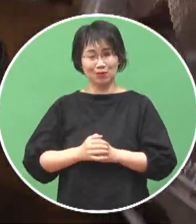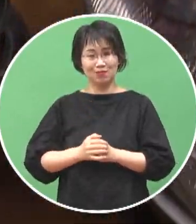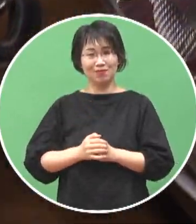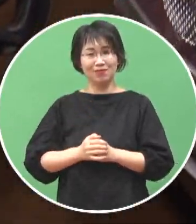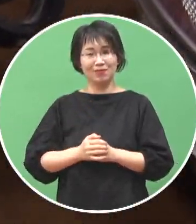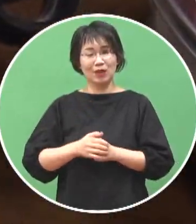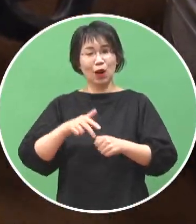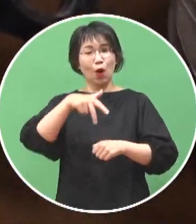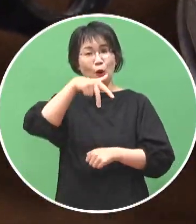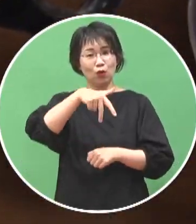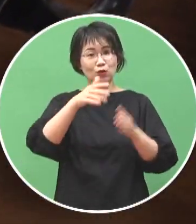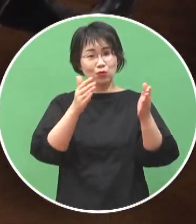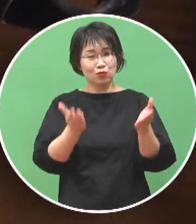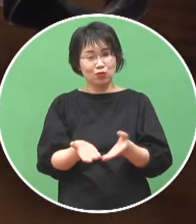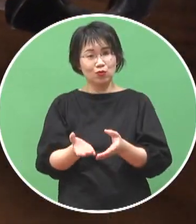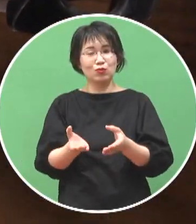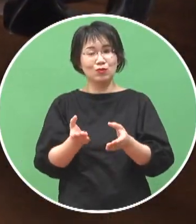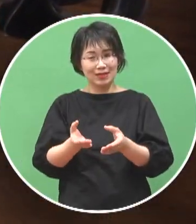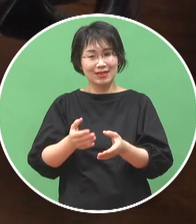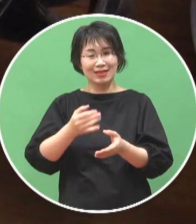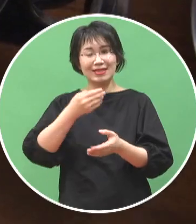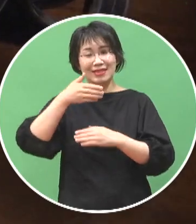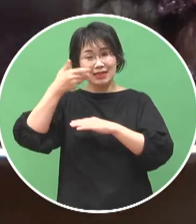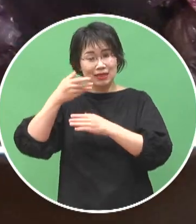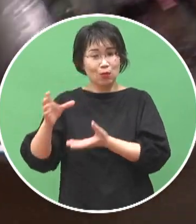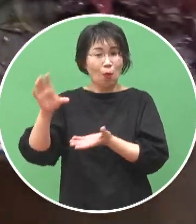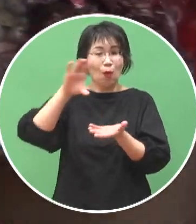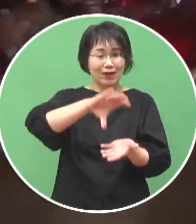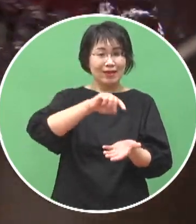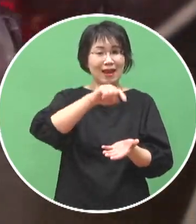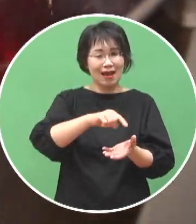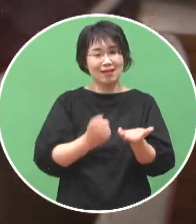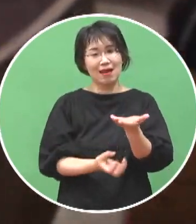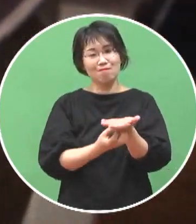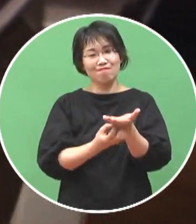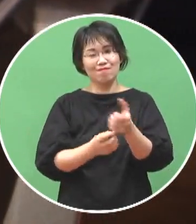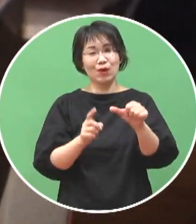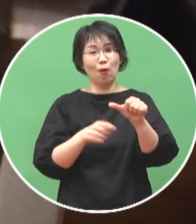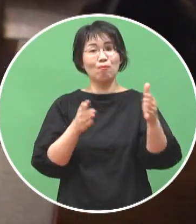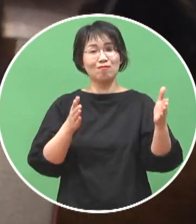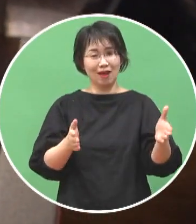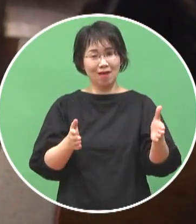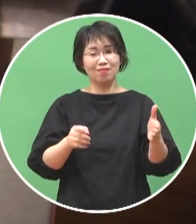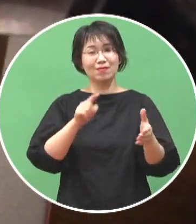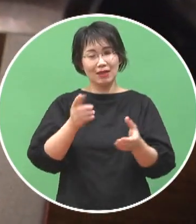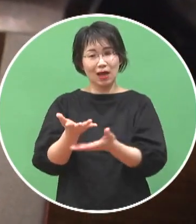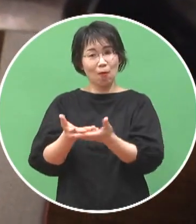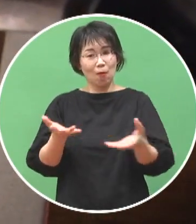お酢で赤しそを5分ほど煮込み、こした煮汁に砂糖を加えます。